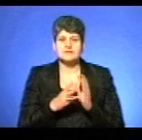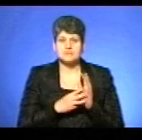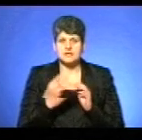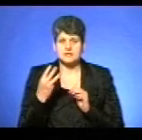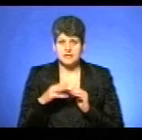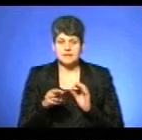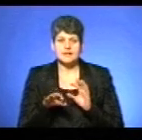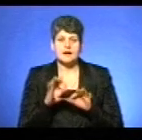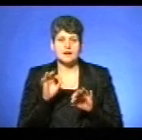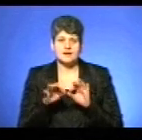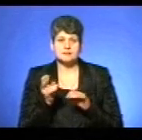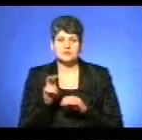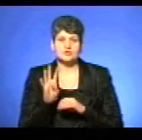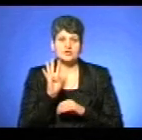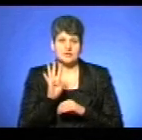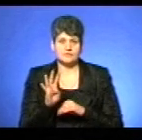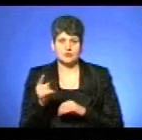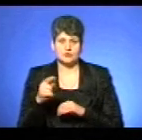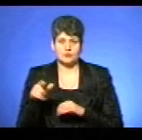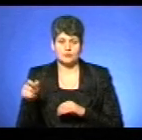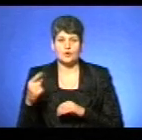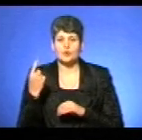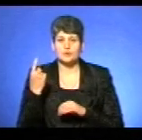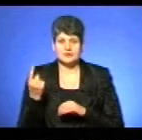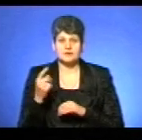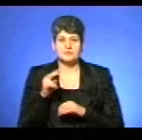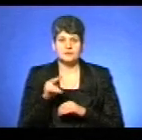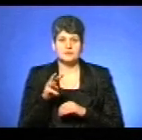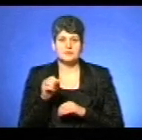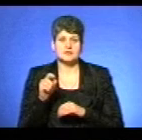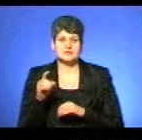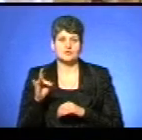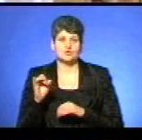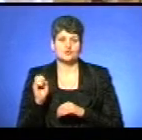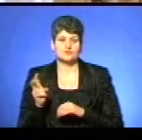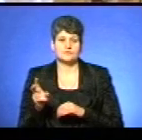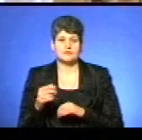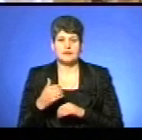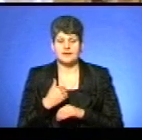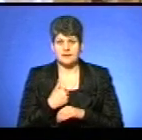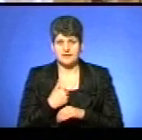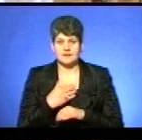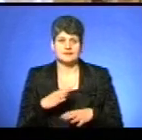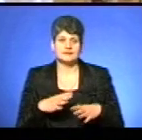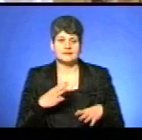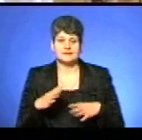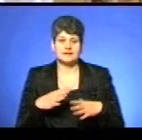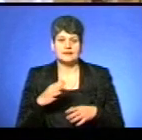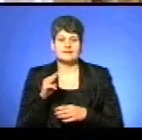18.30 на кастинг прийшли четверо тернополян. Один із них – Петро Мазярчук. Я тренер з